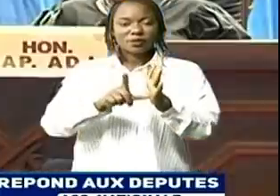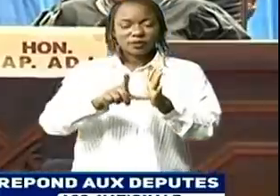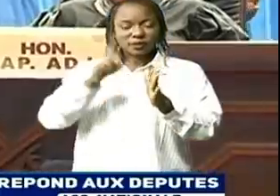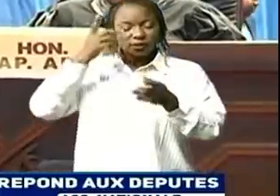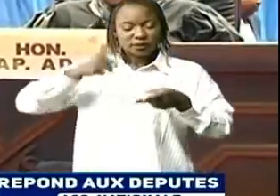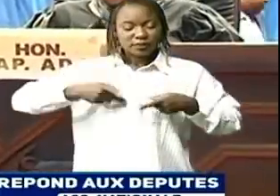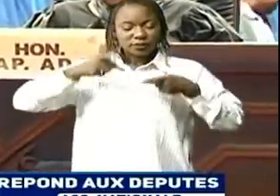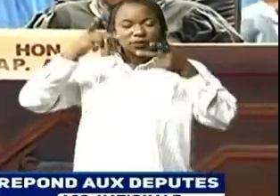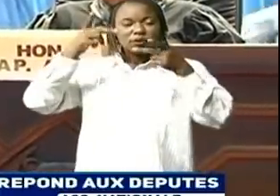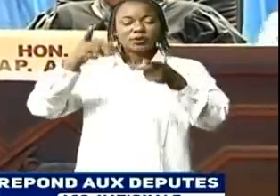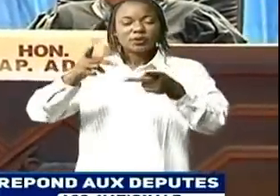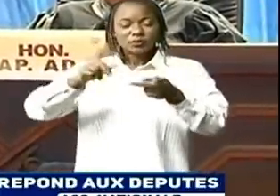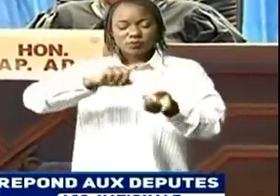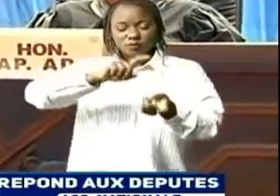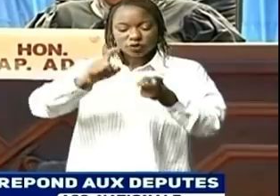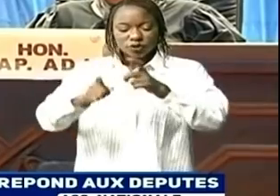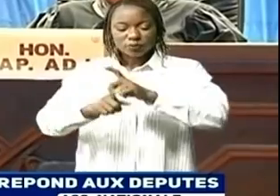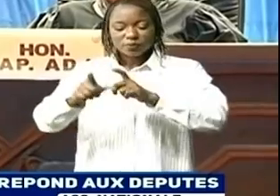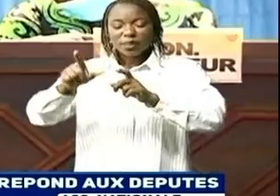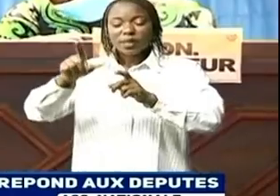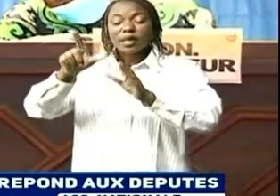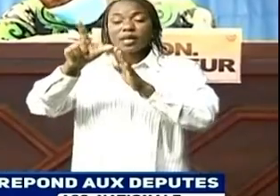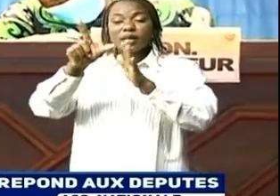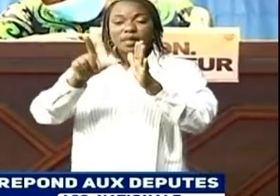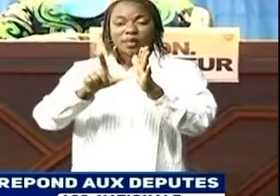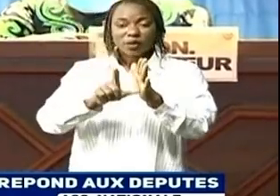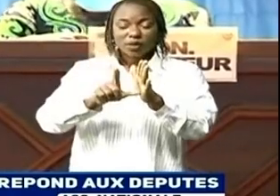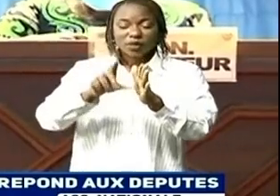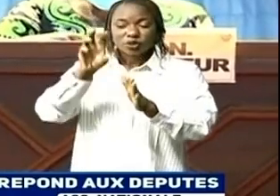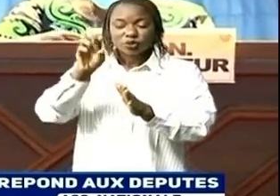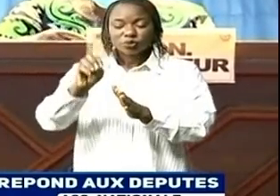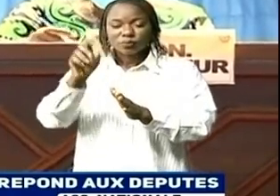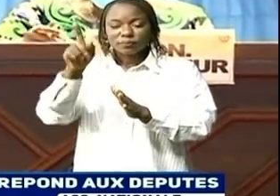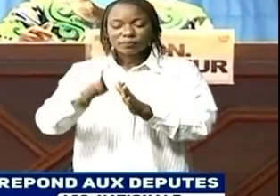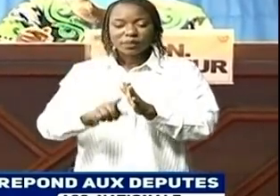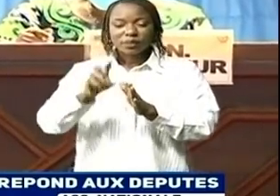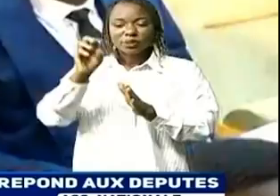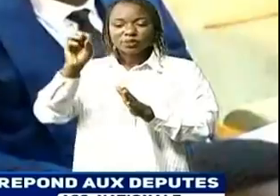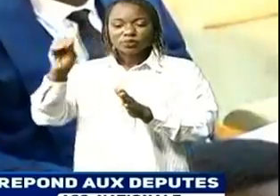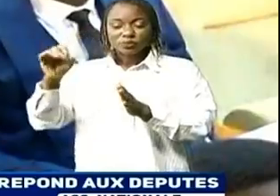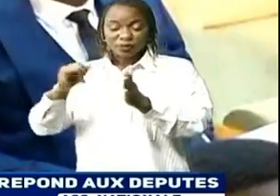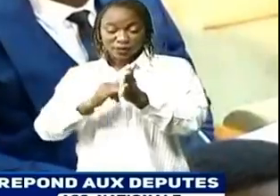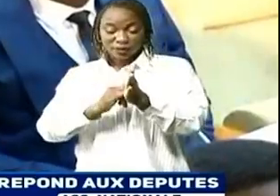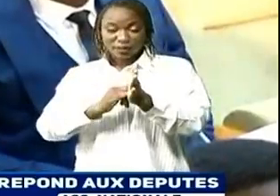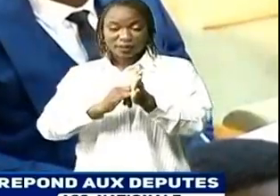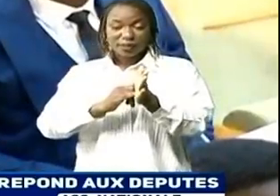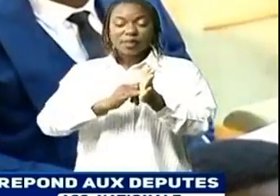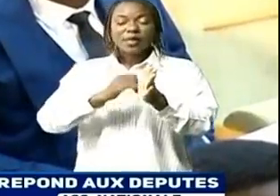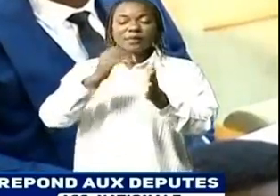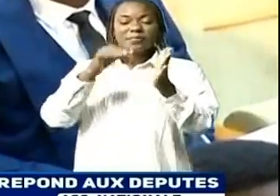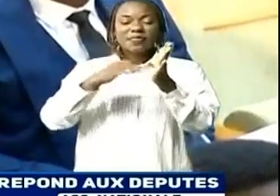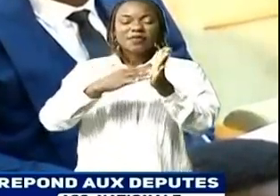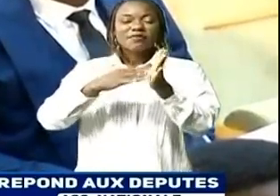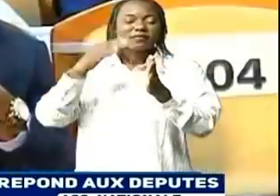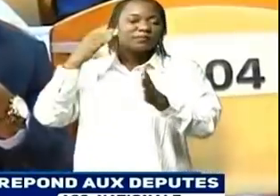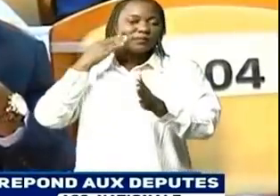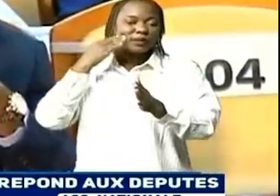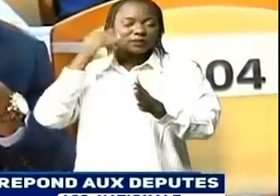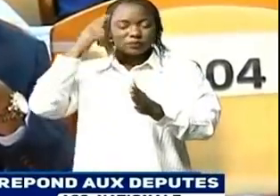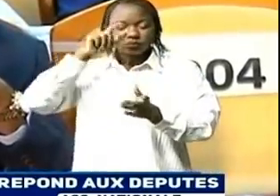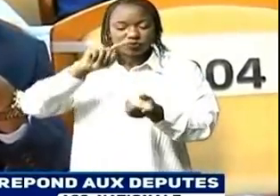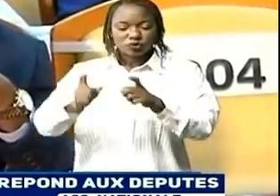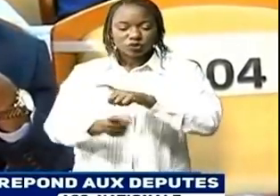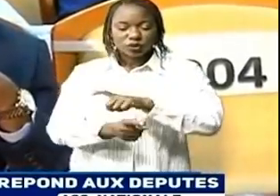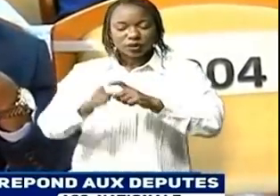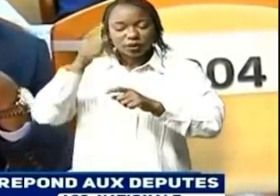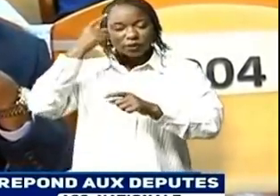de loi modifiant et complétant la loi numéro 06/006 du 9 mars 2006, telle que modifiée par la